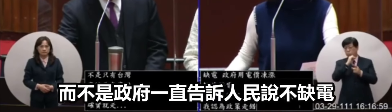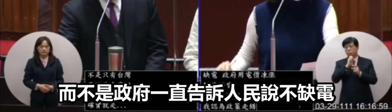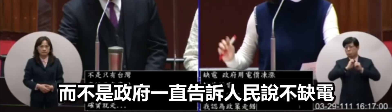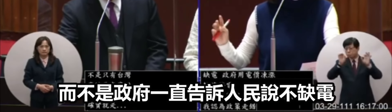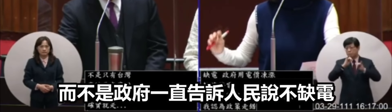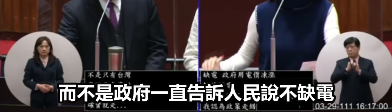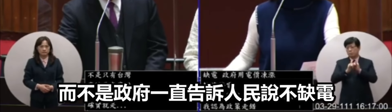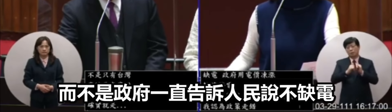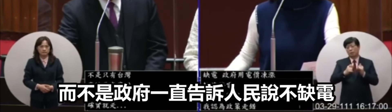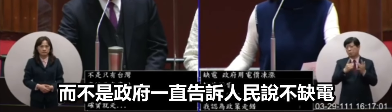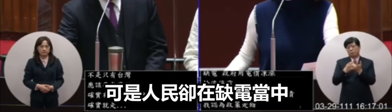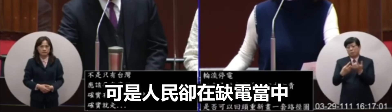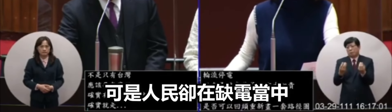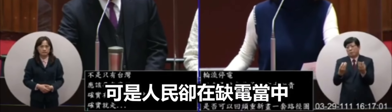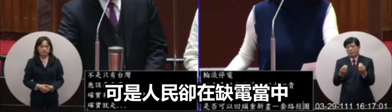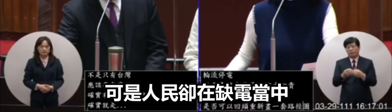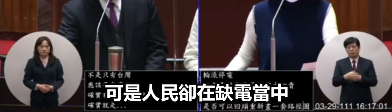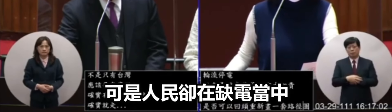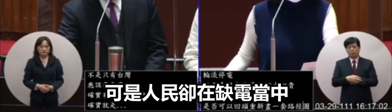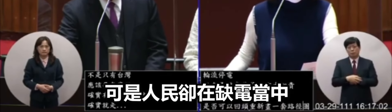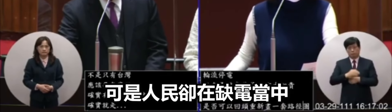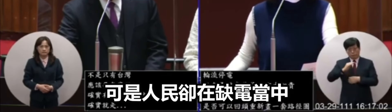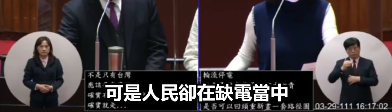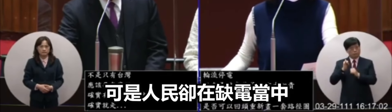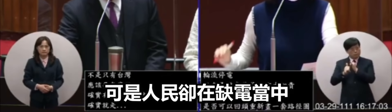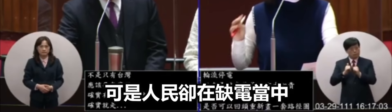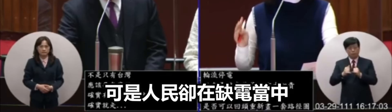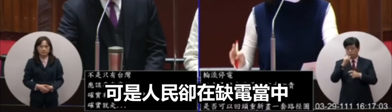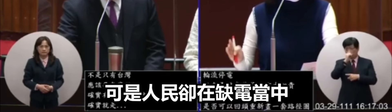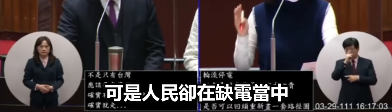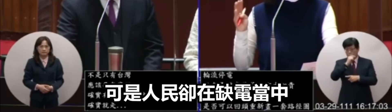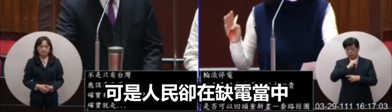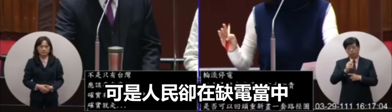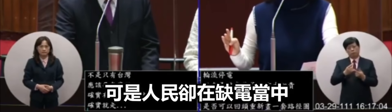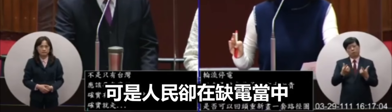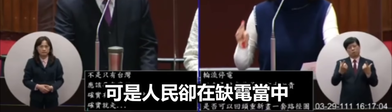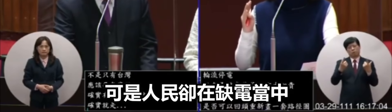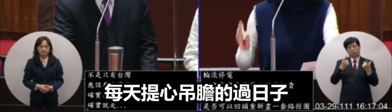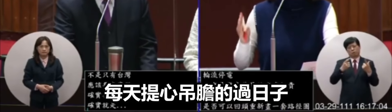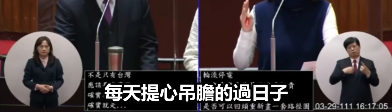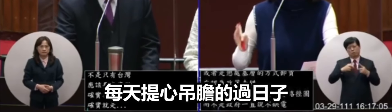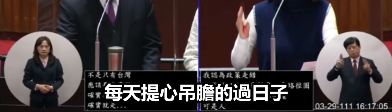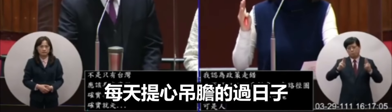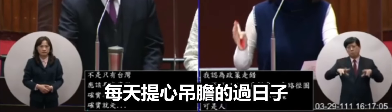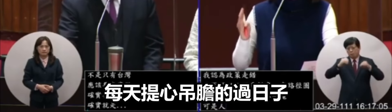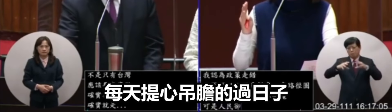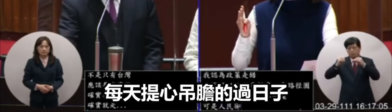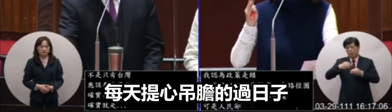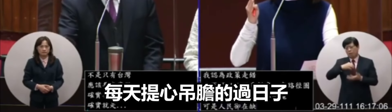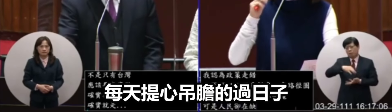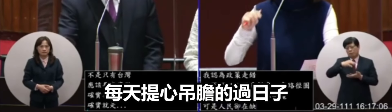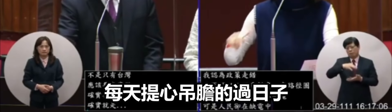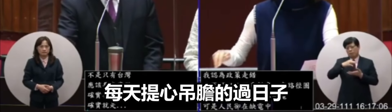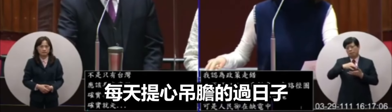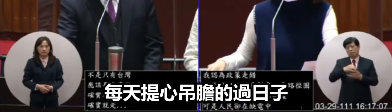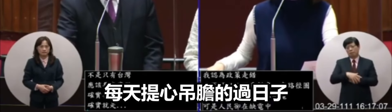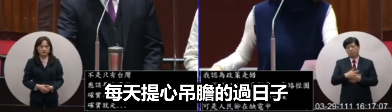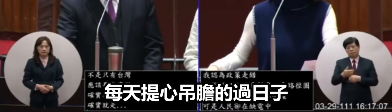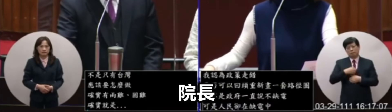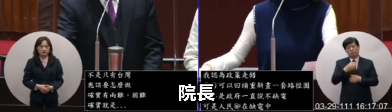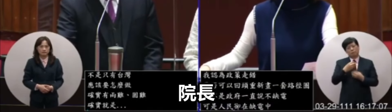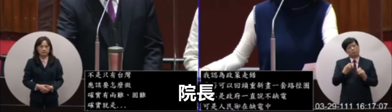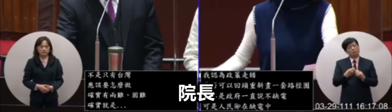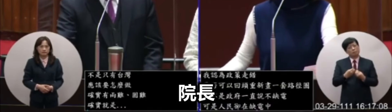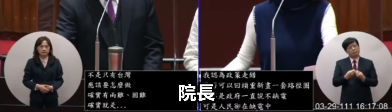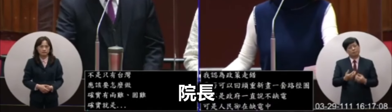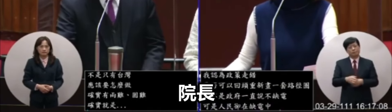诉人民说不缺电，可是人民却在缺电当中每天提心吊胆的过日